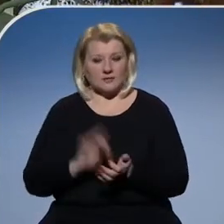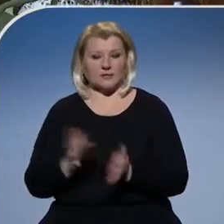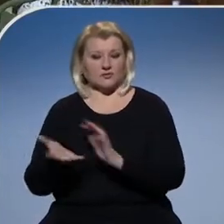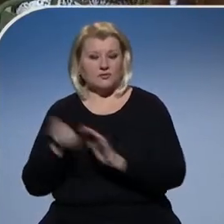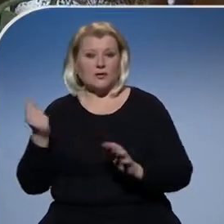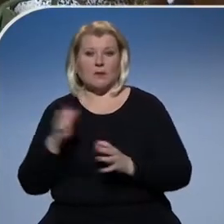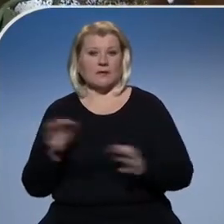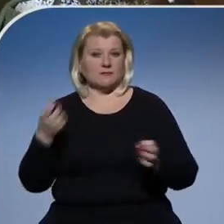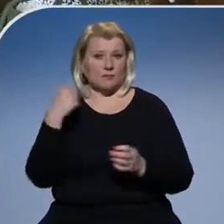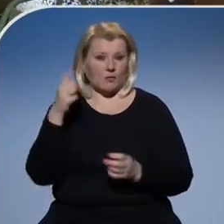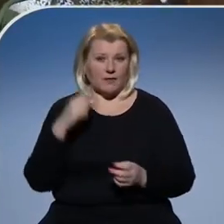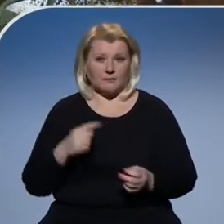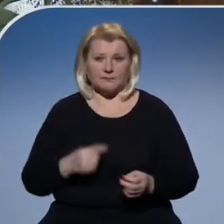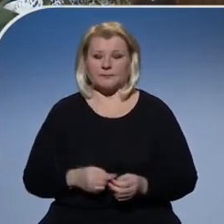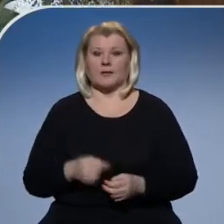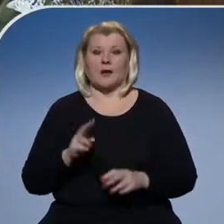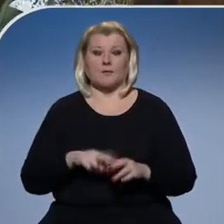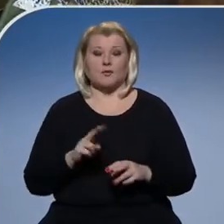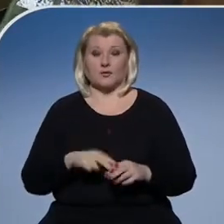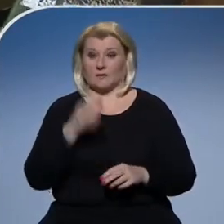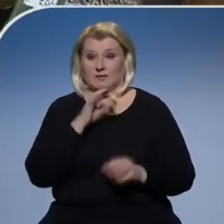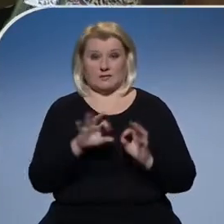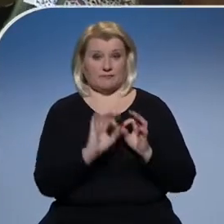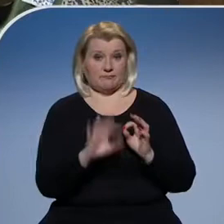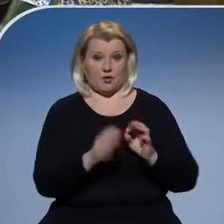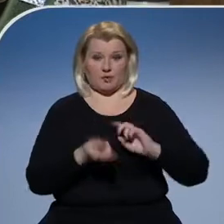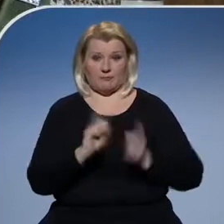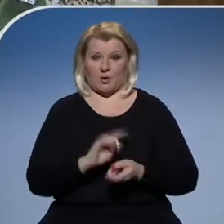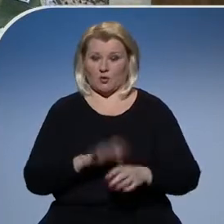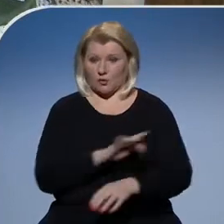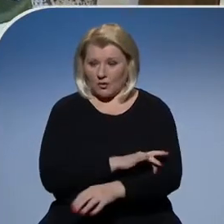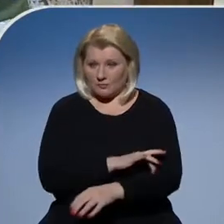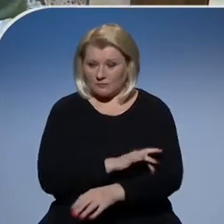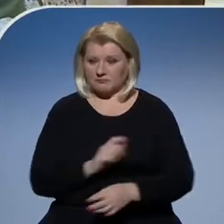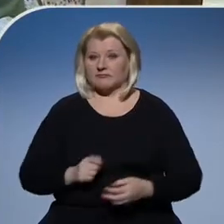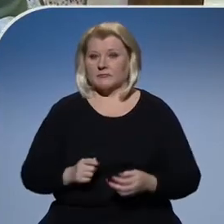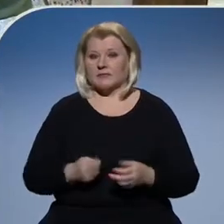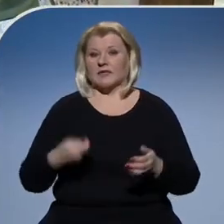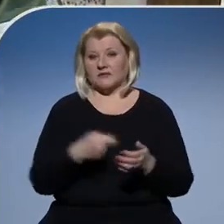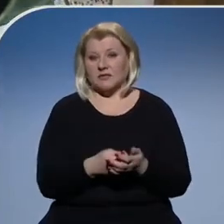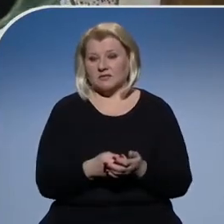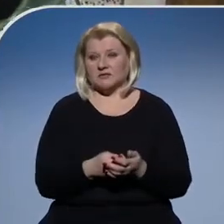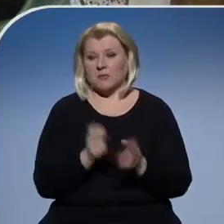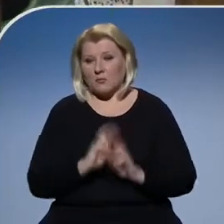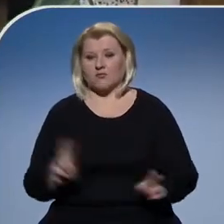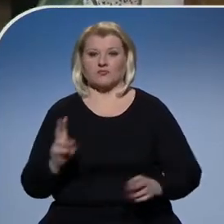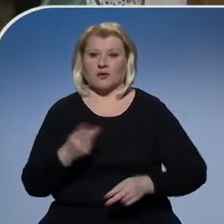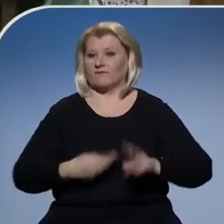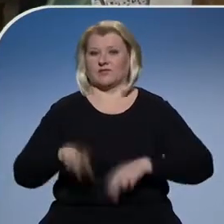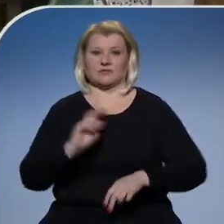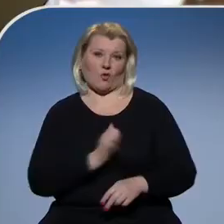minimálním rizikem. Naopak, když si budete spořit na důchod, tak samozřejmě ta investice může být odvážnější nebo